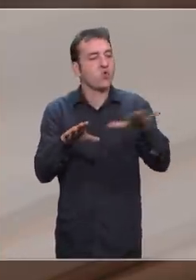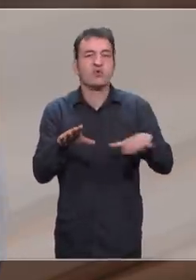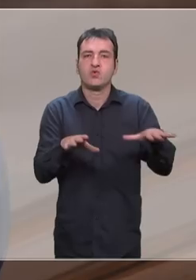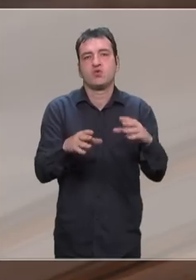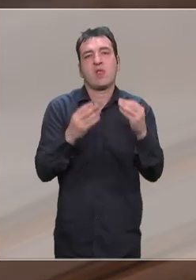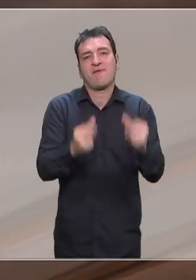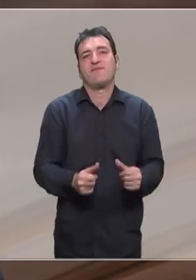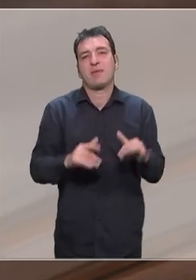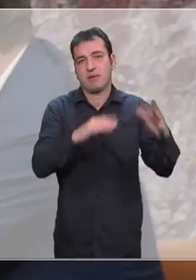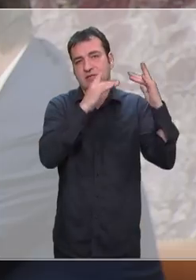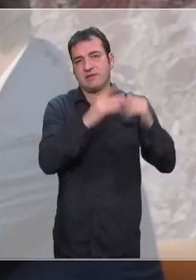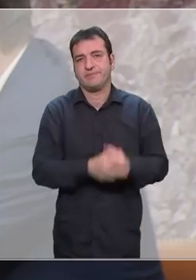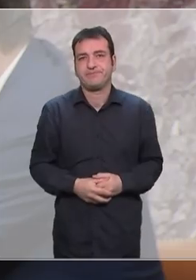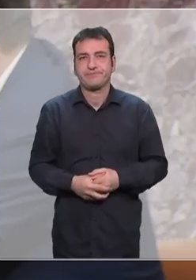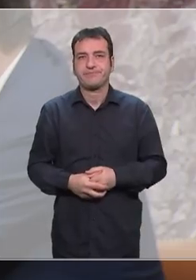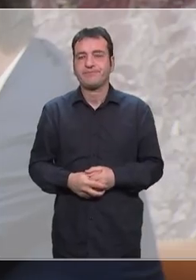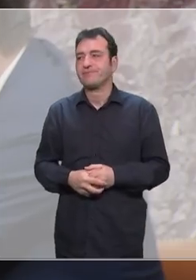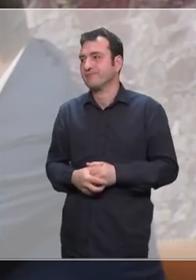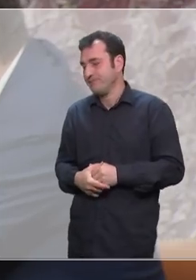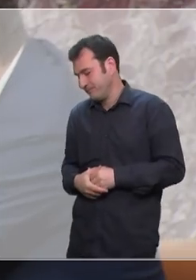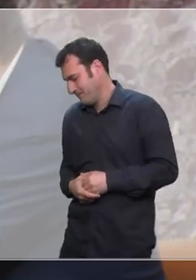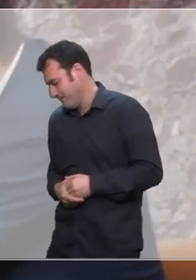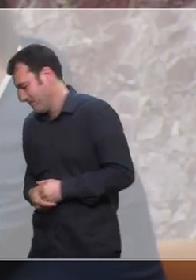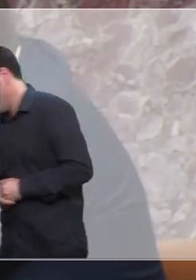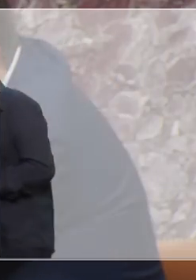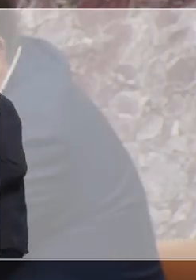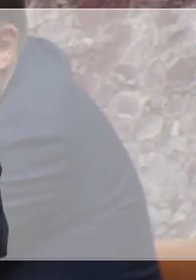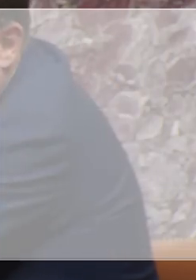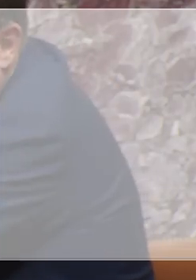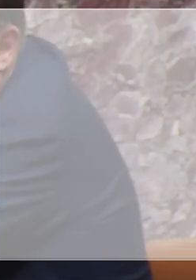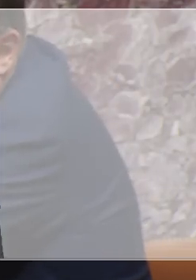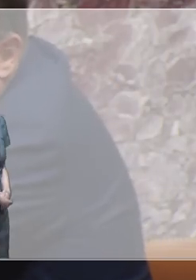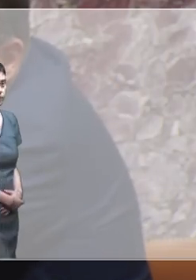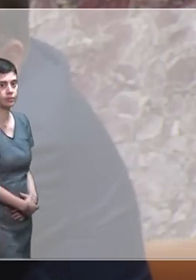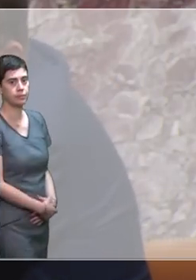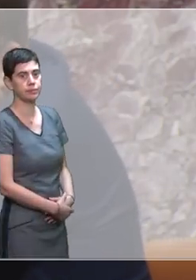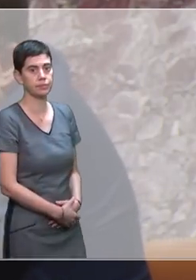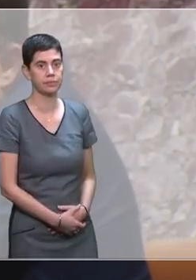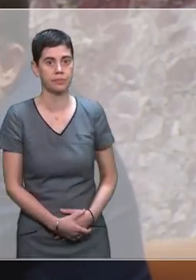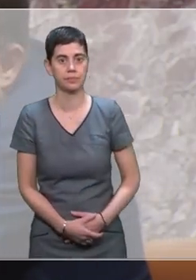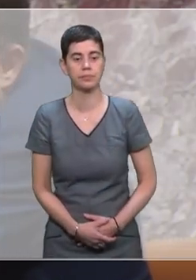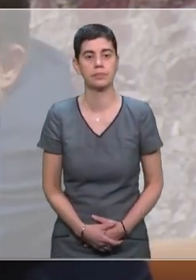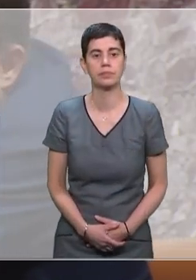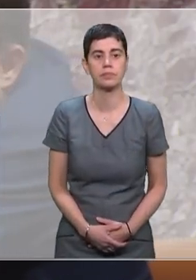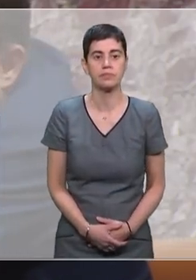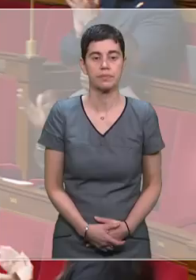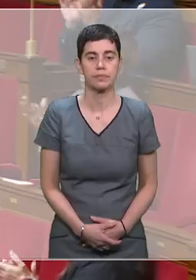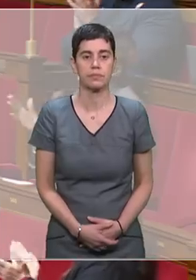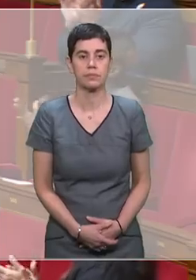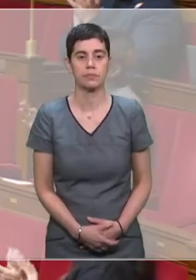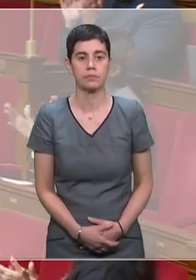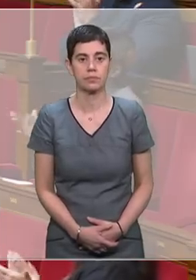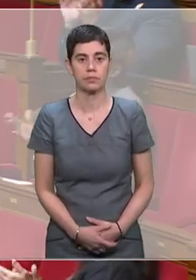intervention. Je vous remercie, Monsieur le Ministre. La parole est à Madame Farida Amrani pour le groupe La France